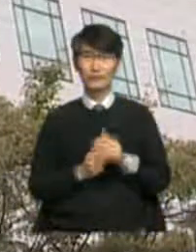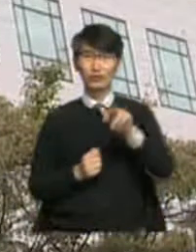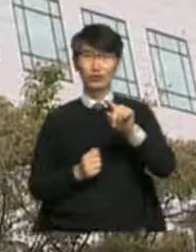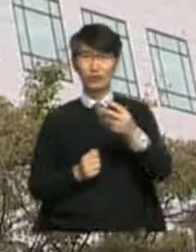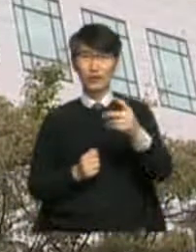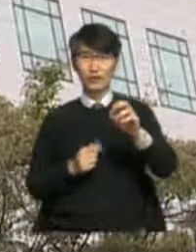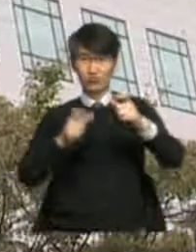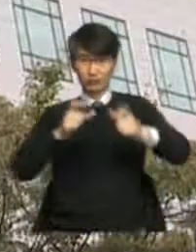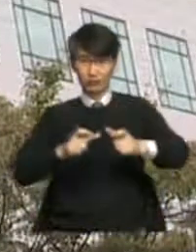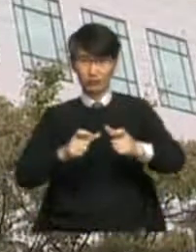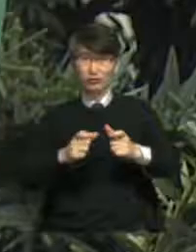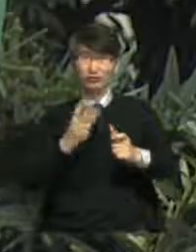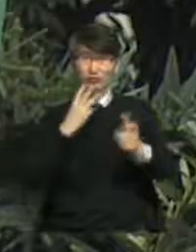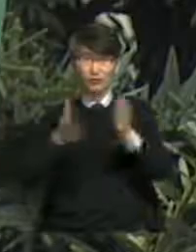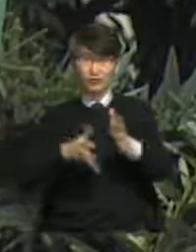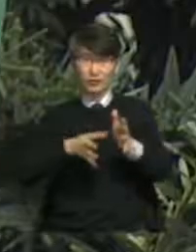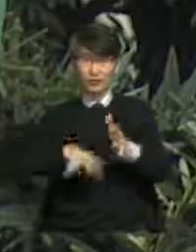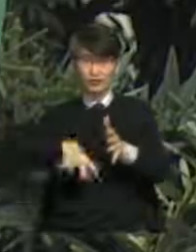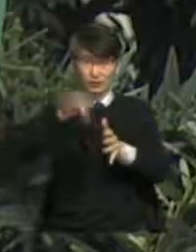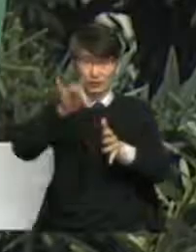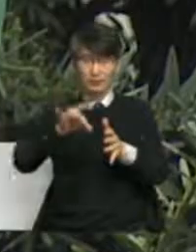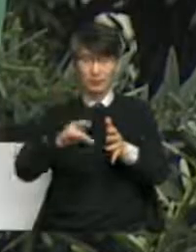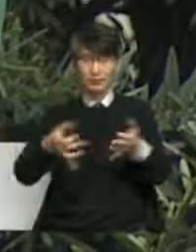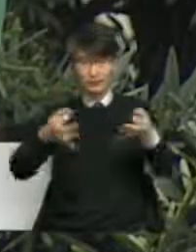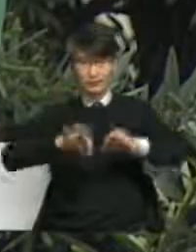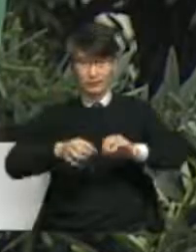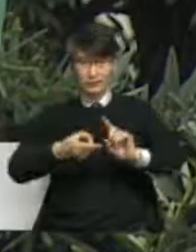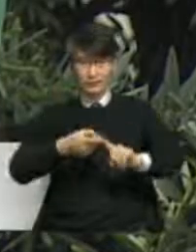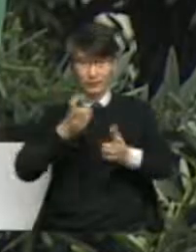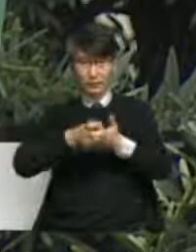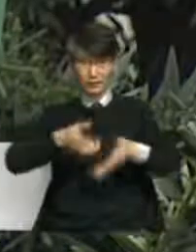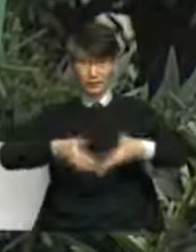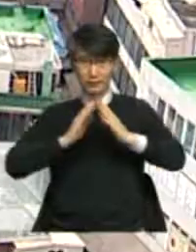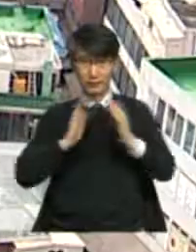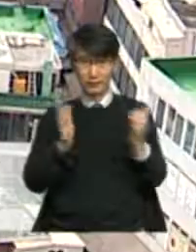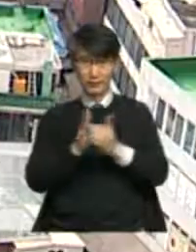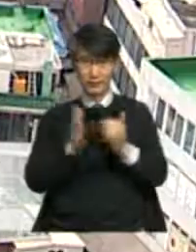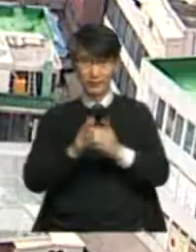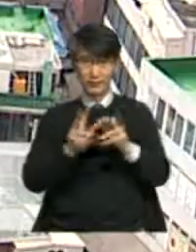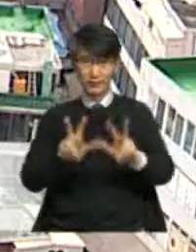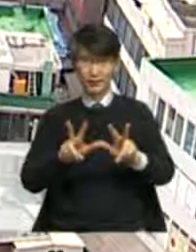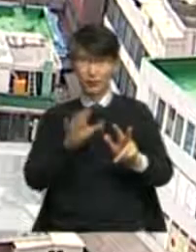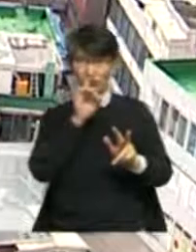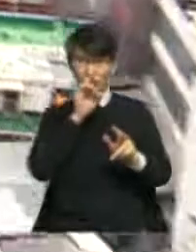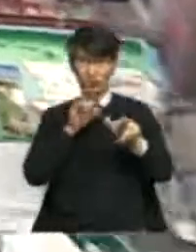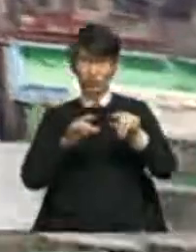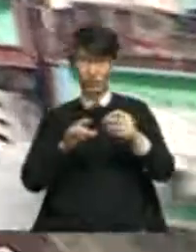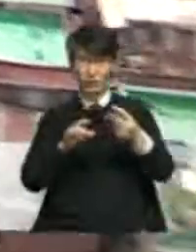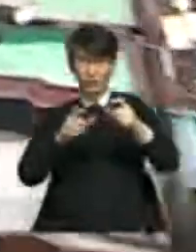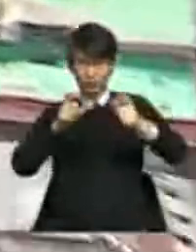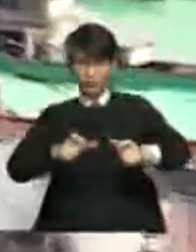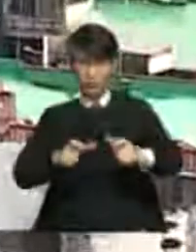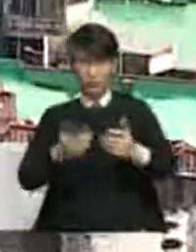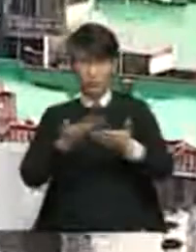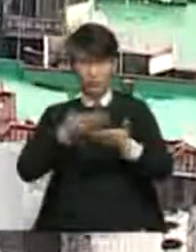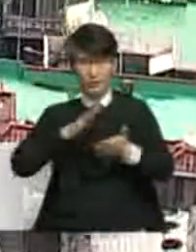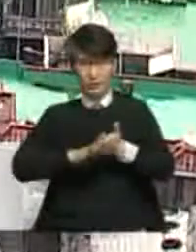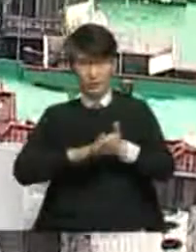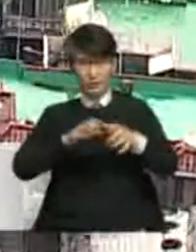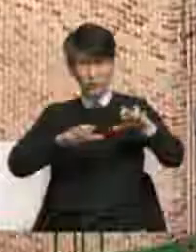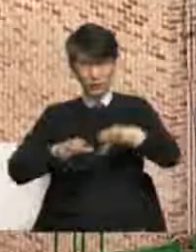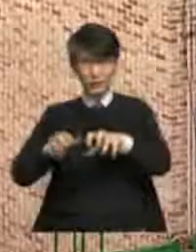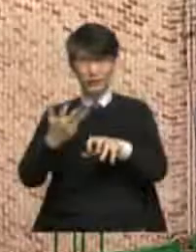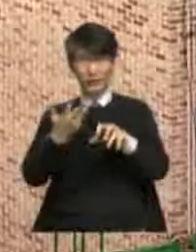중랑구가 서울시 자치구 최초로 도시재생 기금에 관한 조례를 제정했습니다. 현재 중랑구에서 도시재생 사업이 추진되는